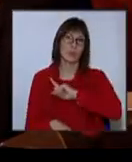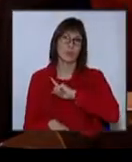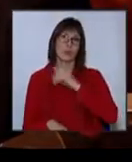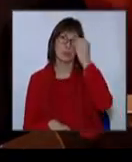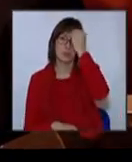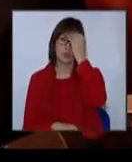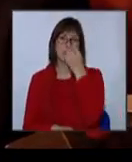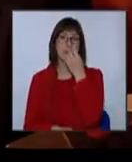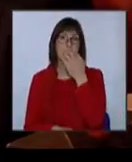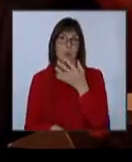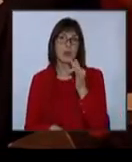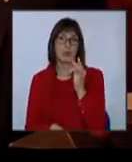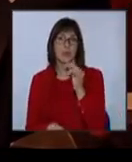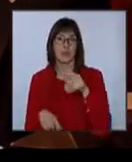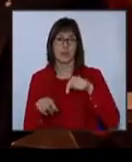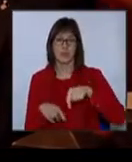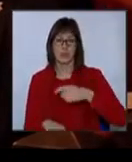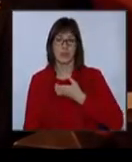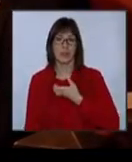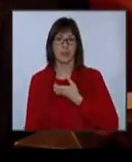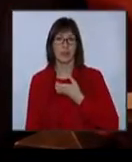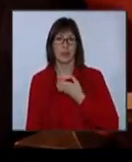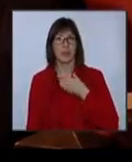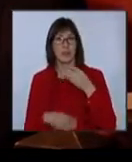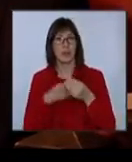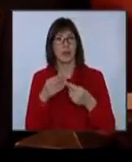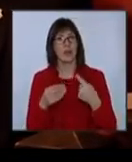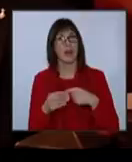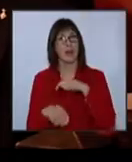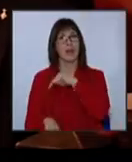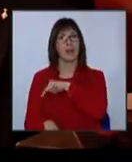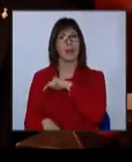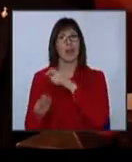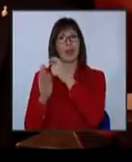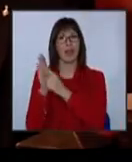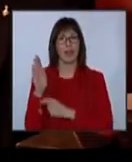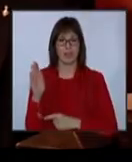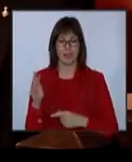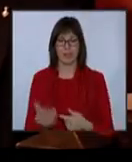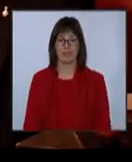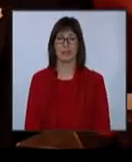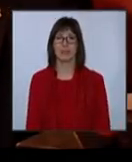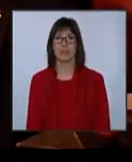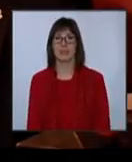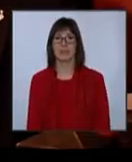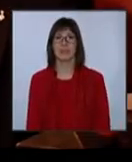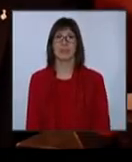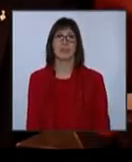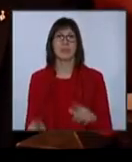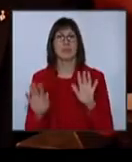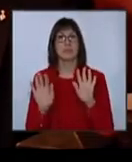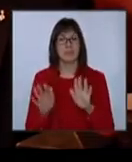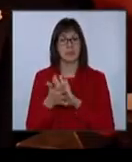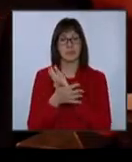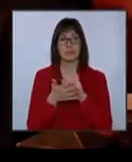que aquí, a aquest Ajuntament, es pugui haver aquest còdic ètic, no? Però aquí sí que podríem dir que estem